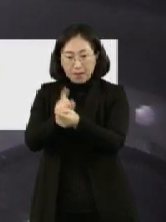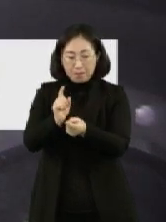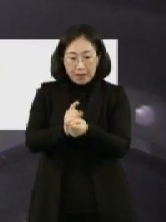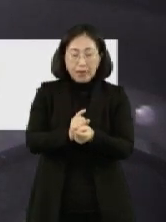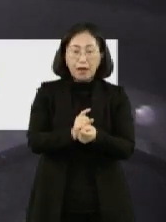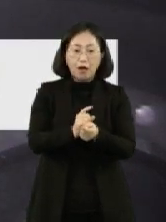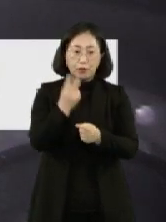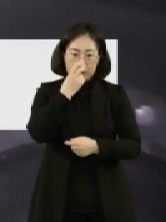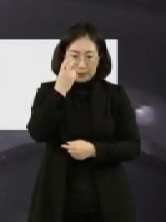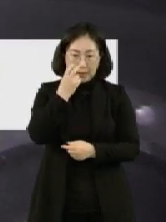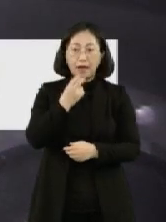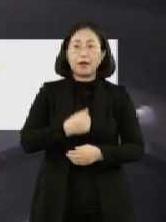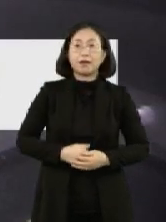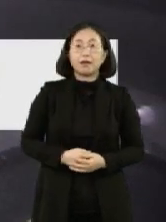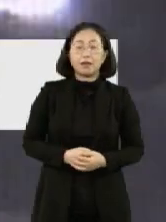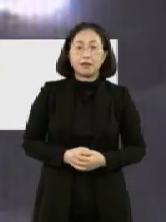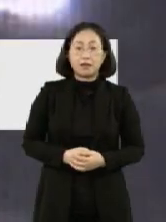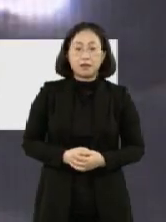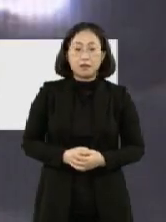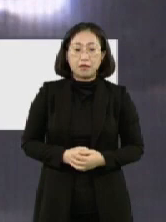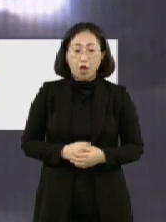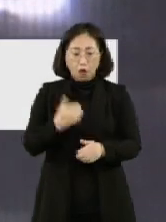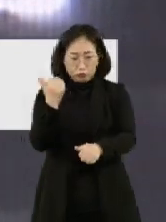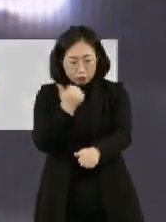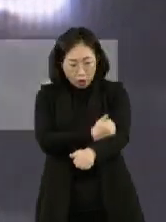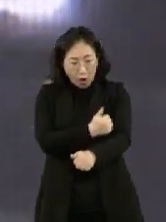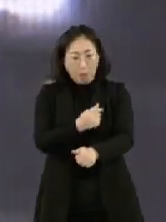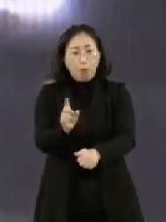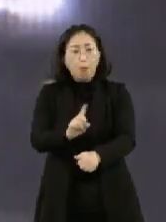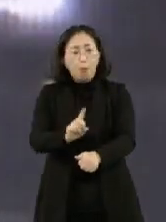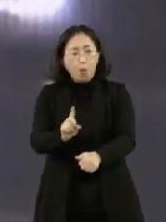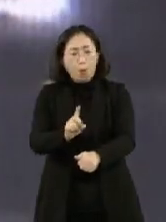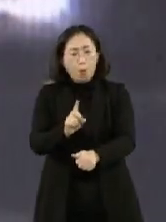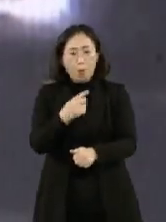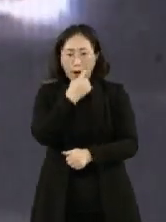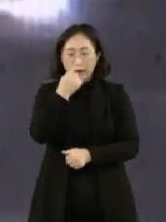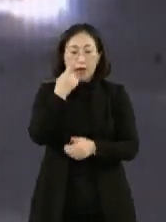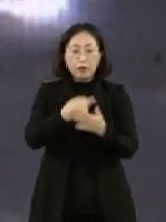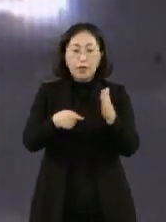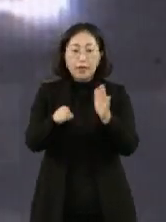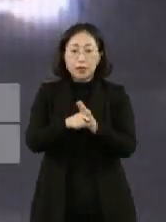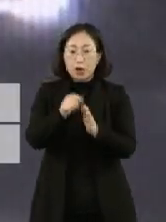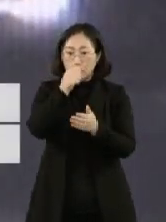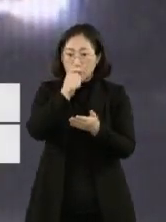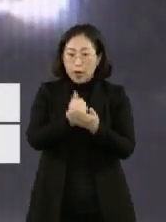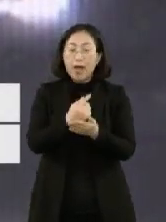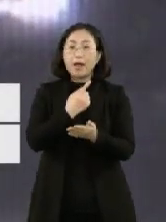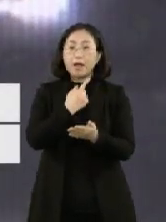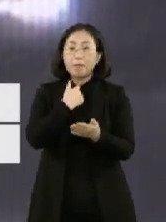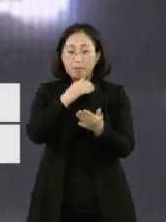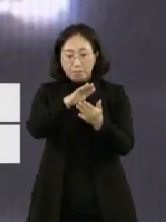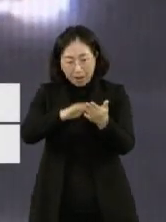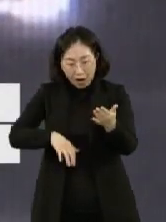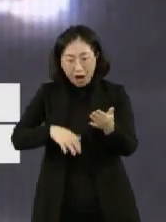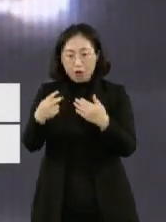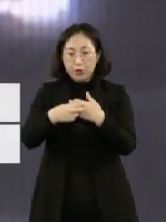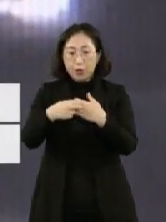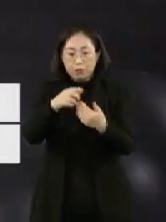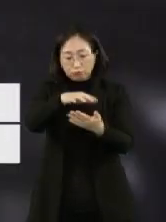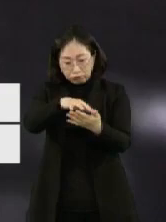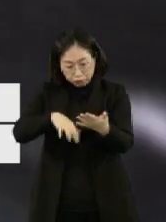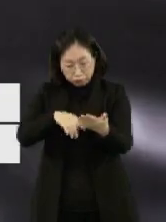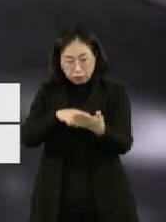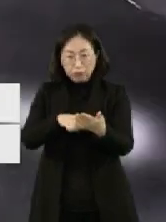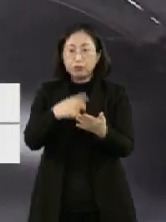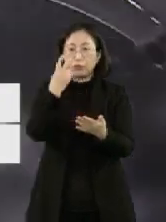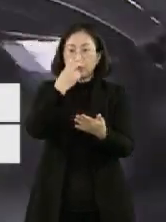파악에 주력하고 있습니다 특히 투약한 주사 의 정체를 밝히기 위해 ac 범죄 기록과 의료 기록 등에 대해서도 수사를 진행 중인데